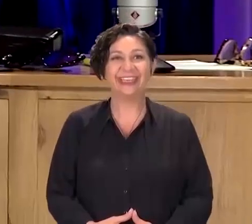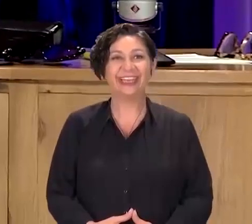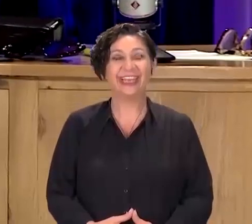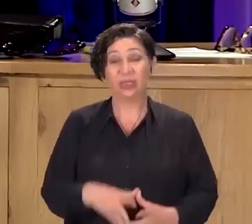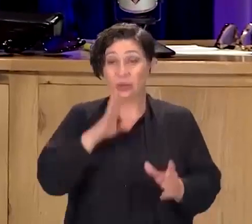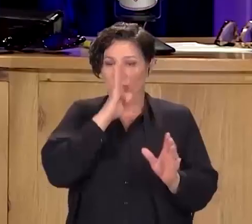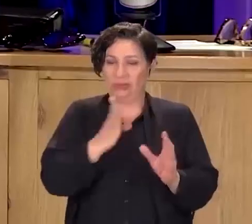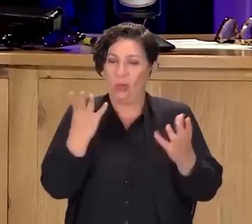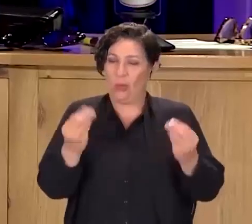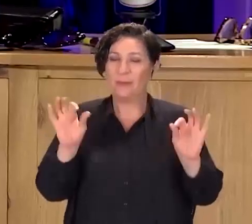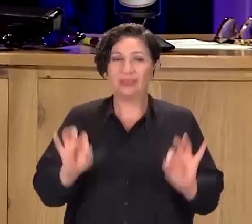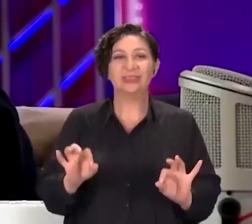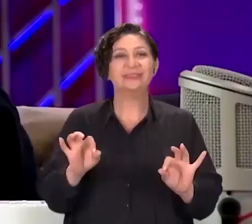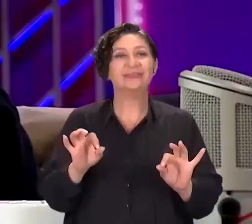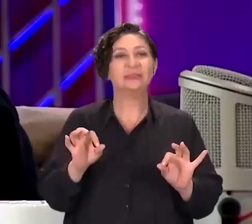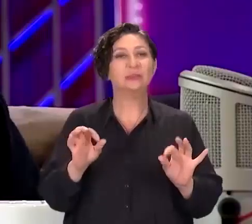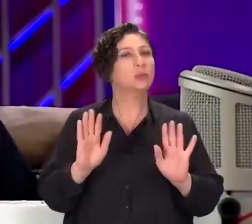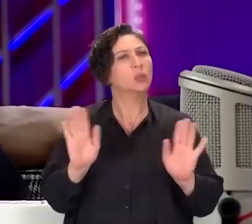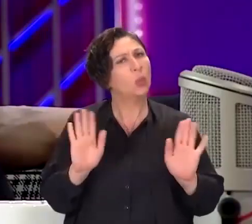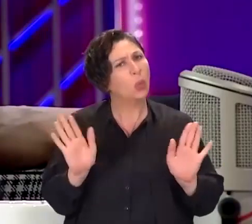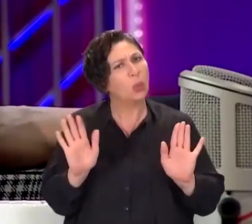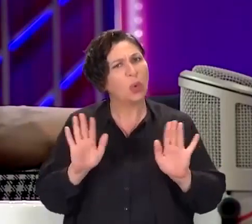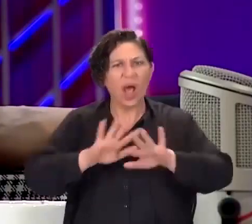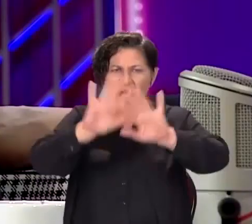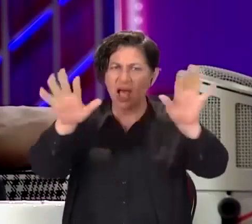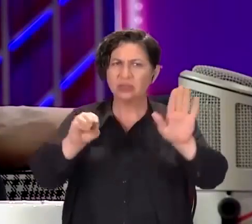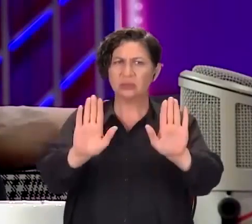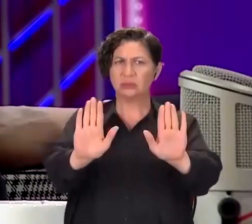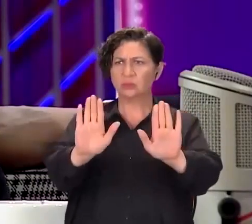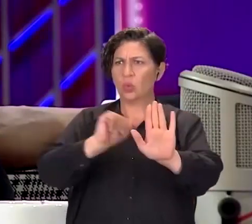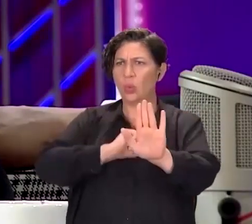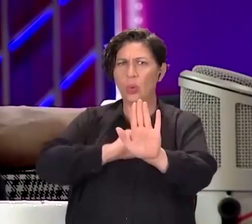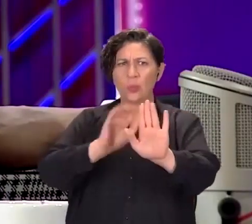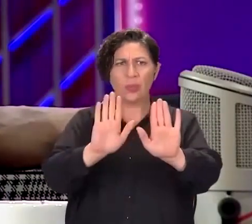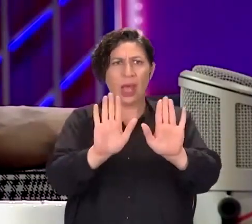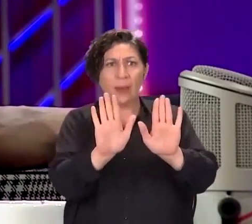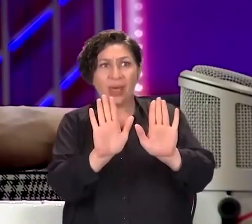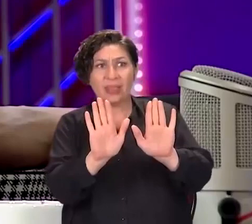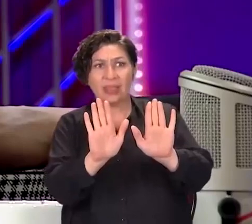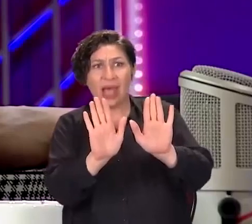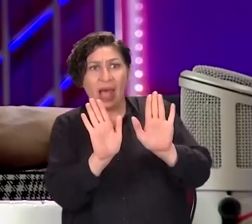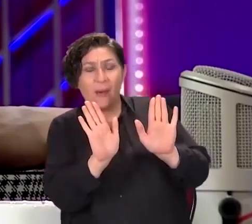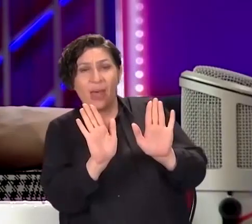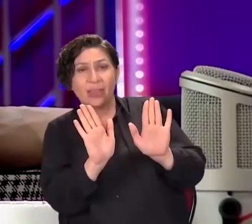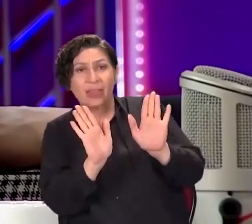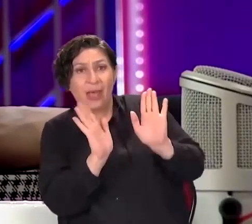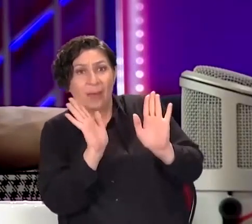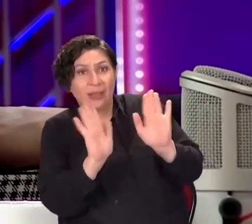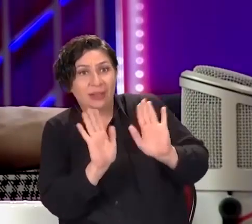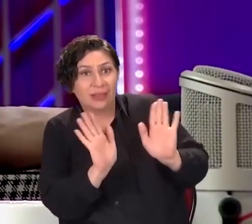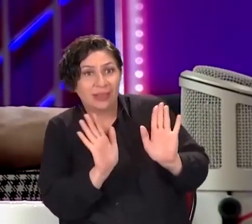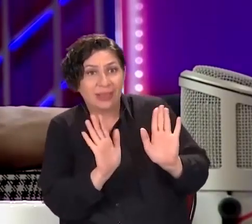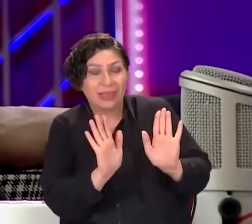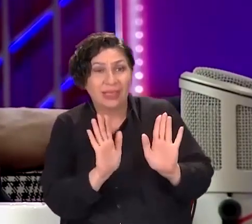Ciddileştin. Kesinlikle. Yani. Kesinlikle. Yok, artık her şeyden şöyle korkuyorum. Aman, aman diyorum